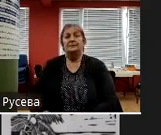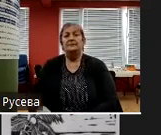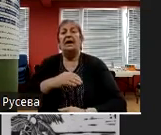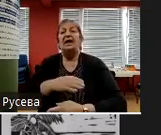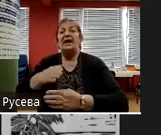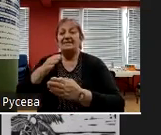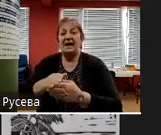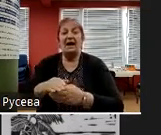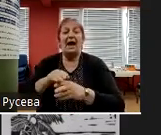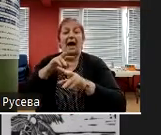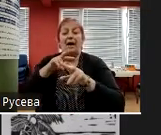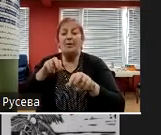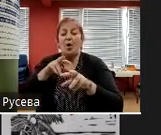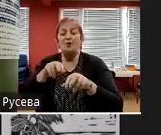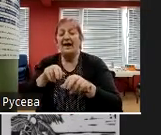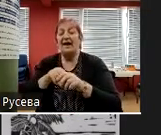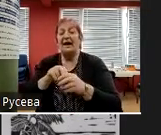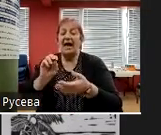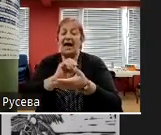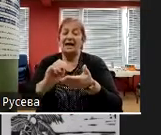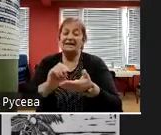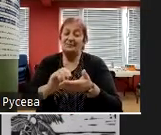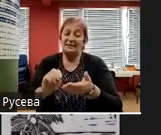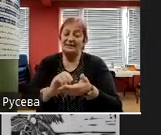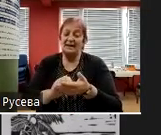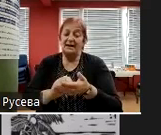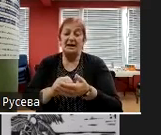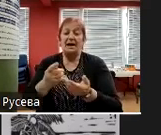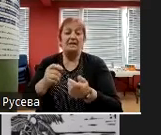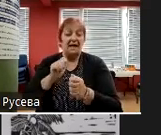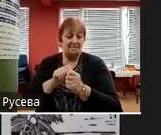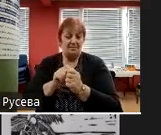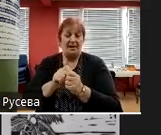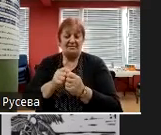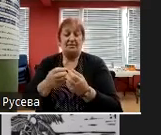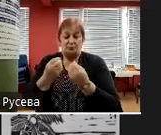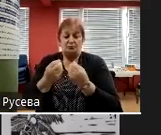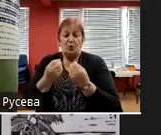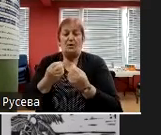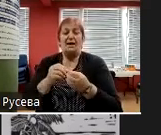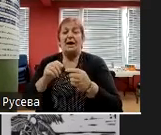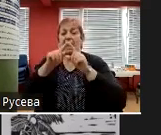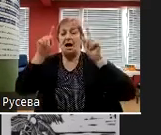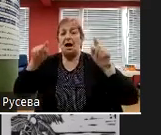накрая проверка, пак контролен списък за проверка дали е направен достъпен документ.